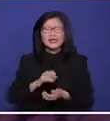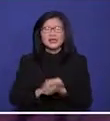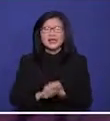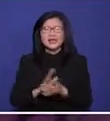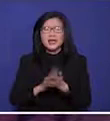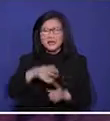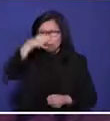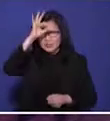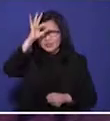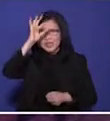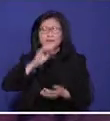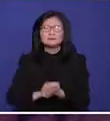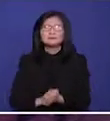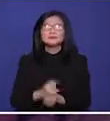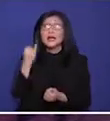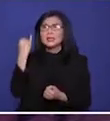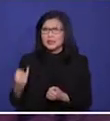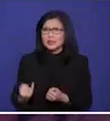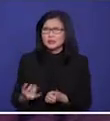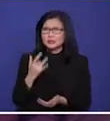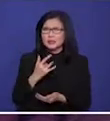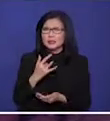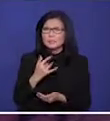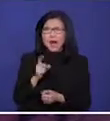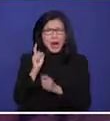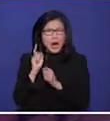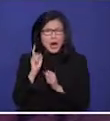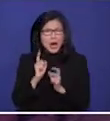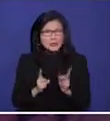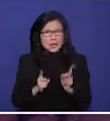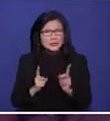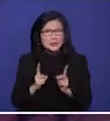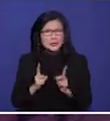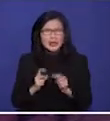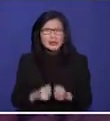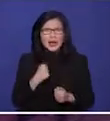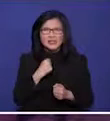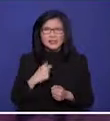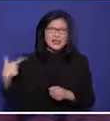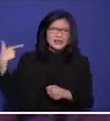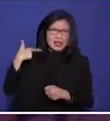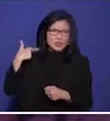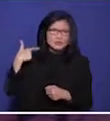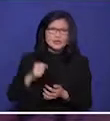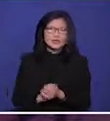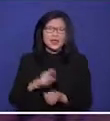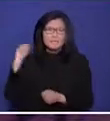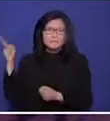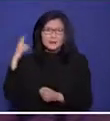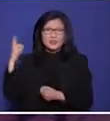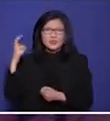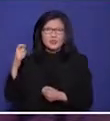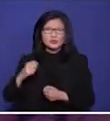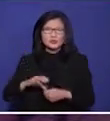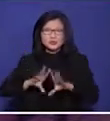Dan terakhir, kita tetap harus waspada terhadap ancaman terorisme. Pemerintah terus bekerja keras lewat